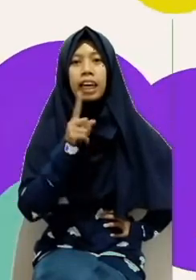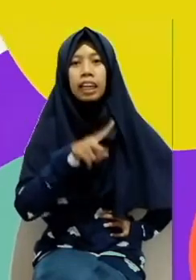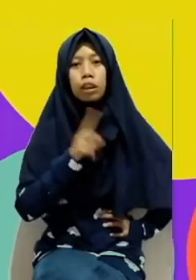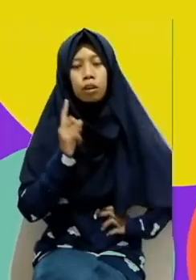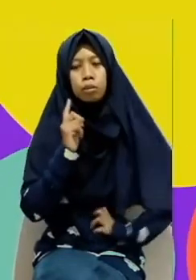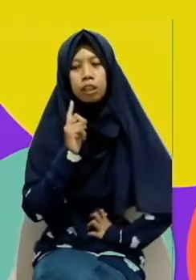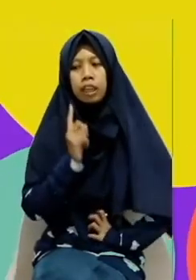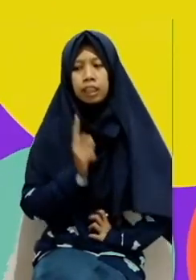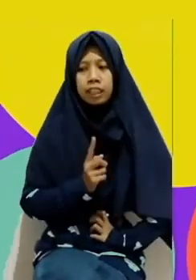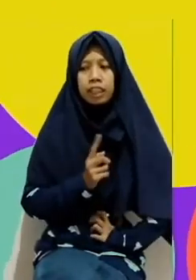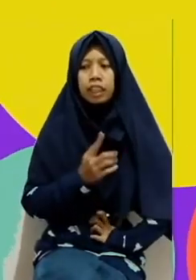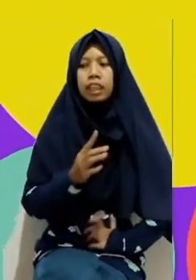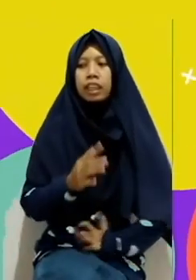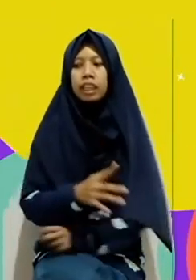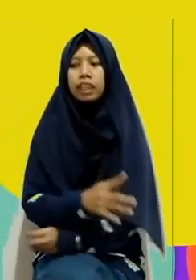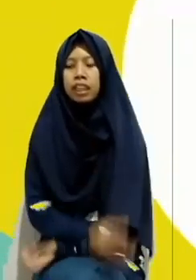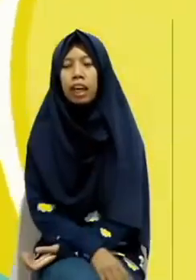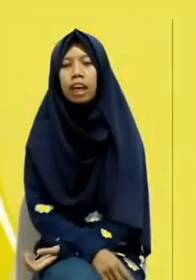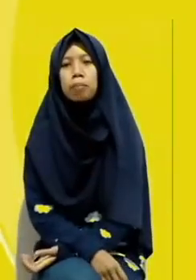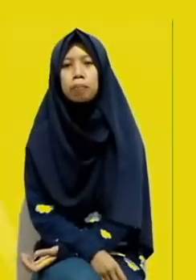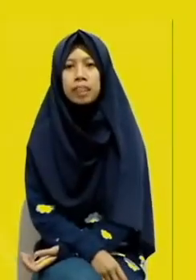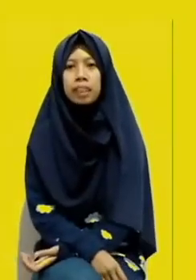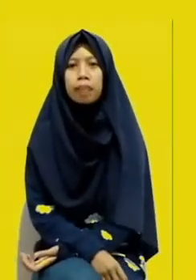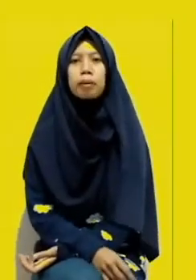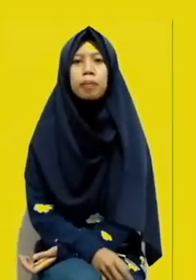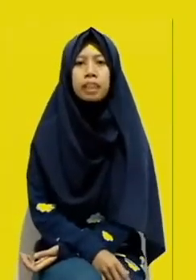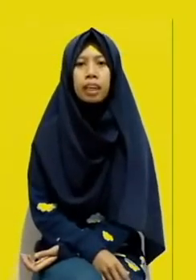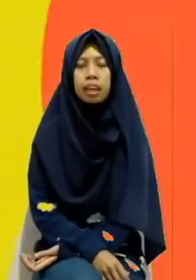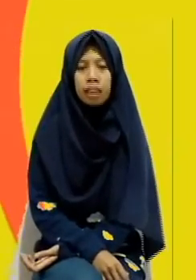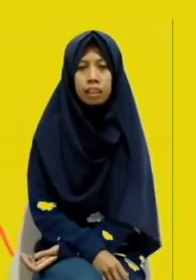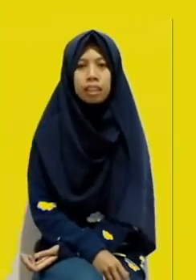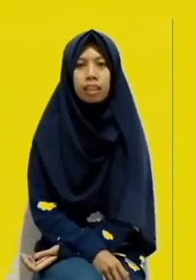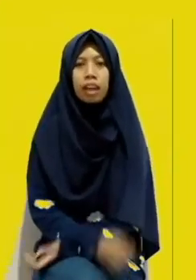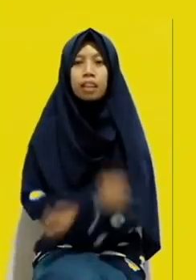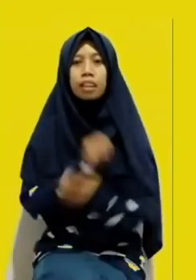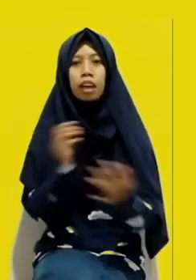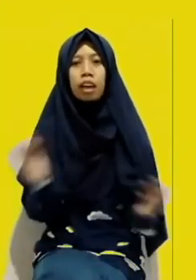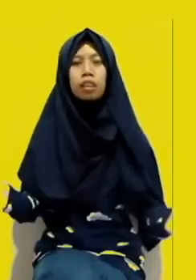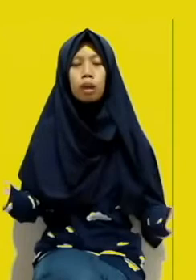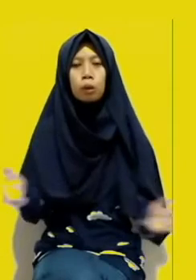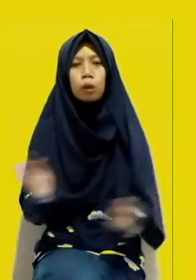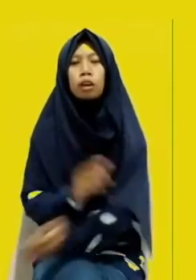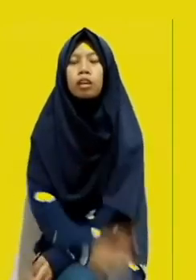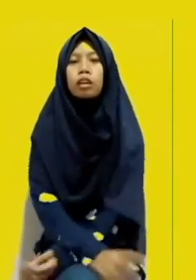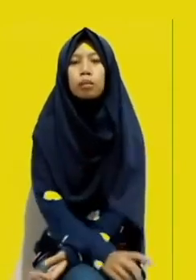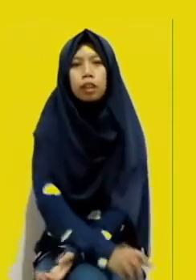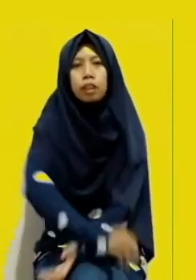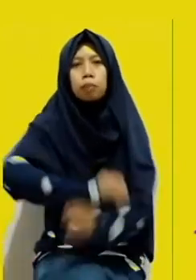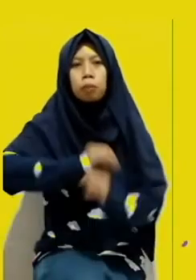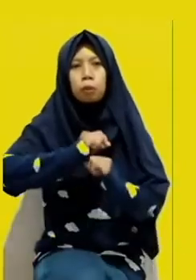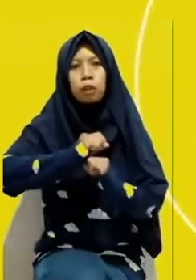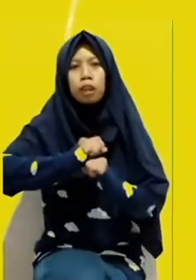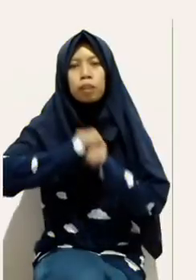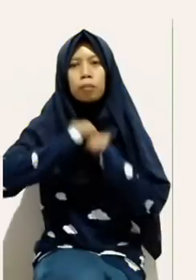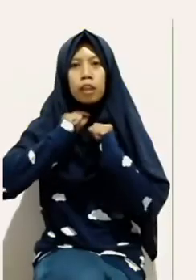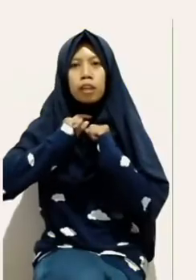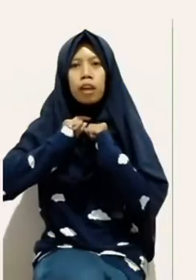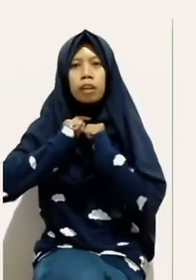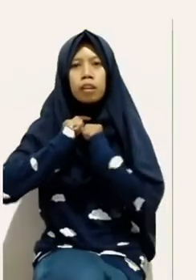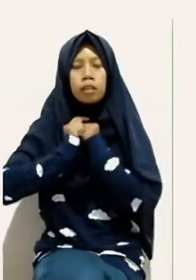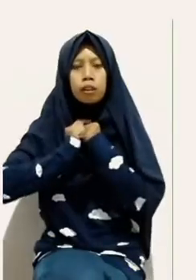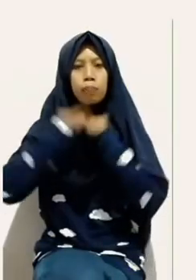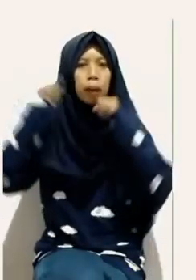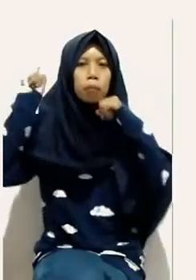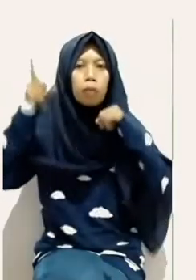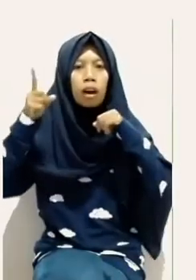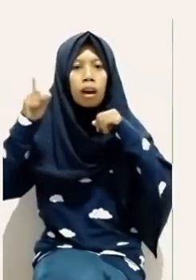dengan alat komunikasi kita bisa berbicara secara jarak jauh jadi meski pun teman